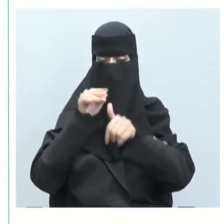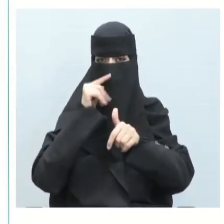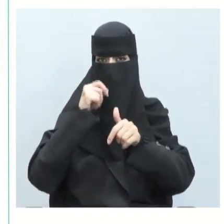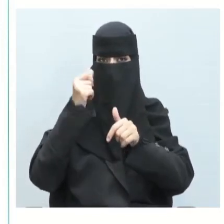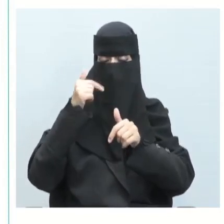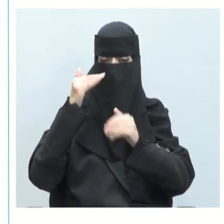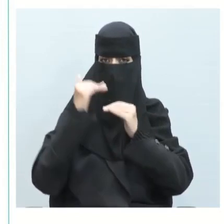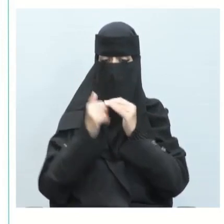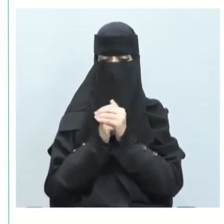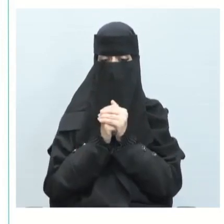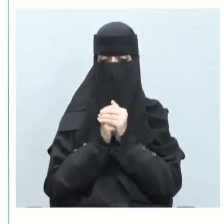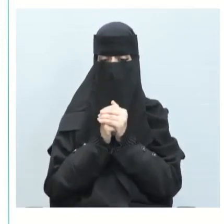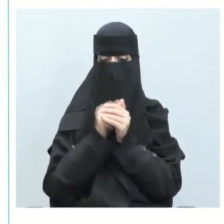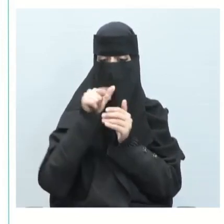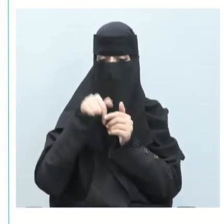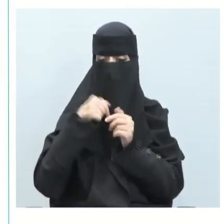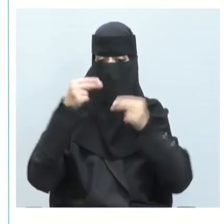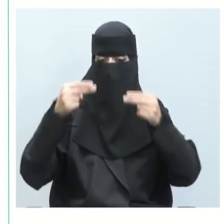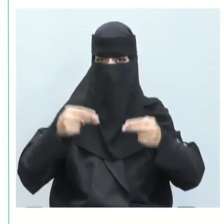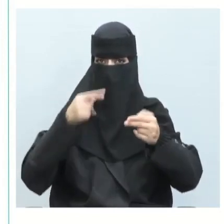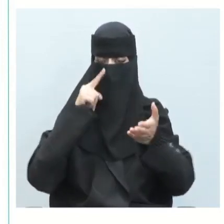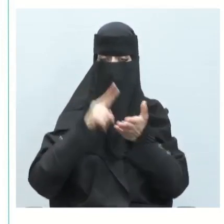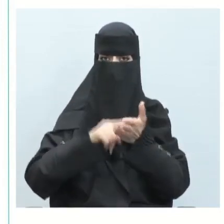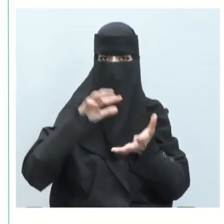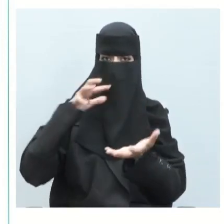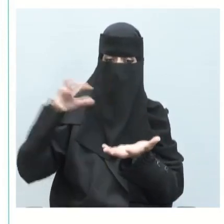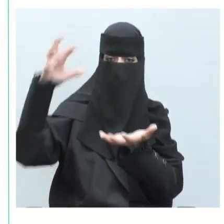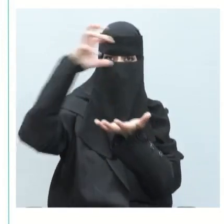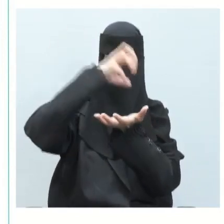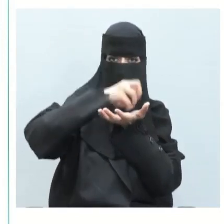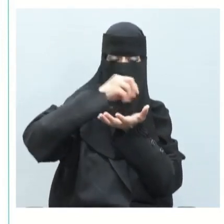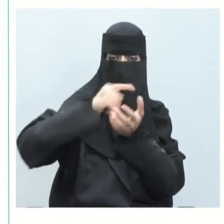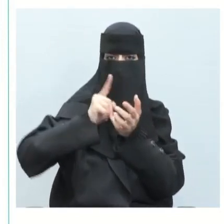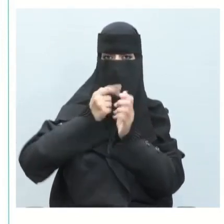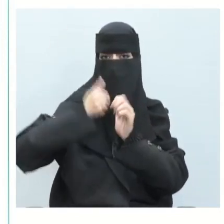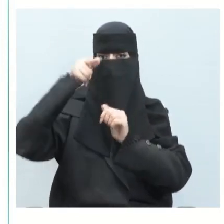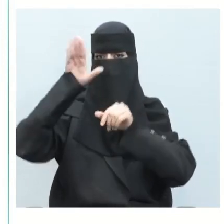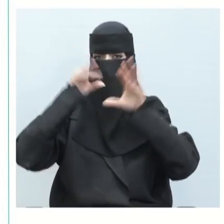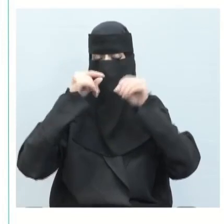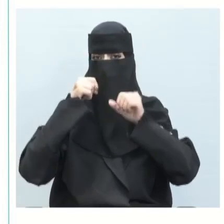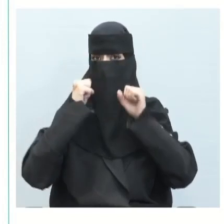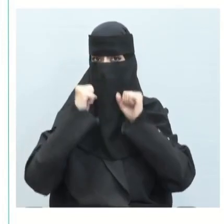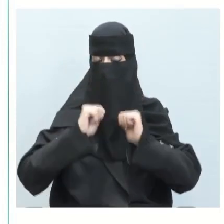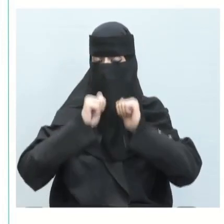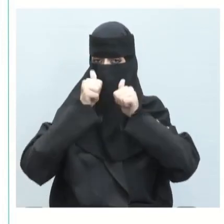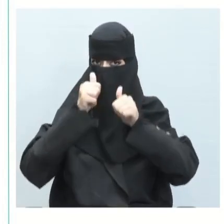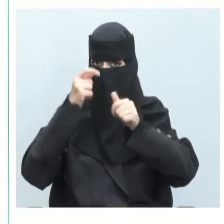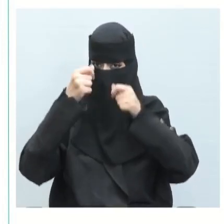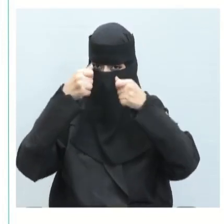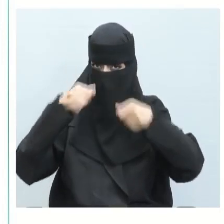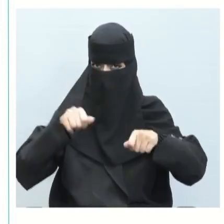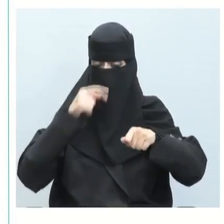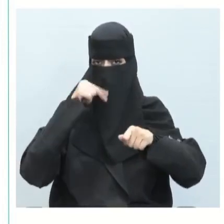التكاليف منخفضه مما يسمح للفعاليه ان تصبح مهيمنه ورائده في السوق لان لديها قدره مثلا من